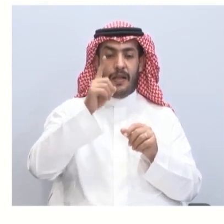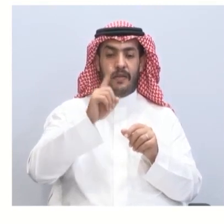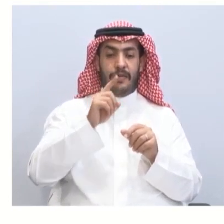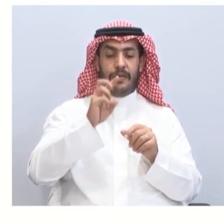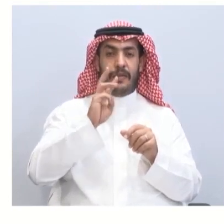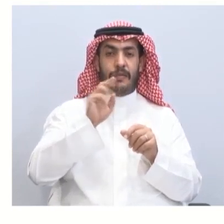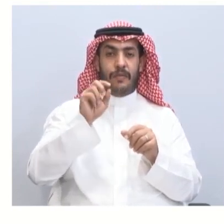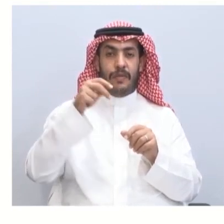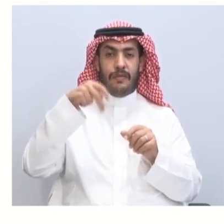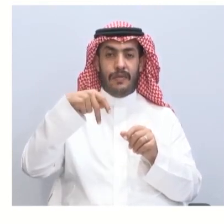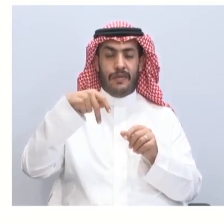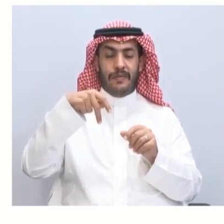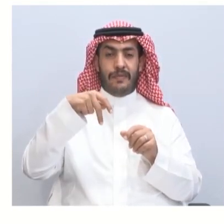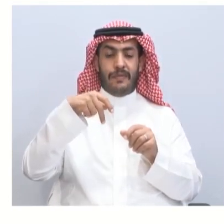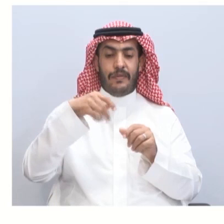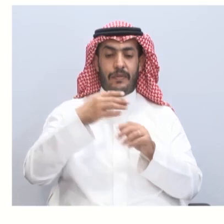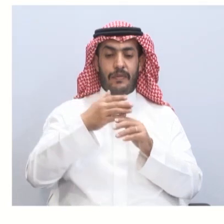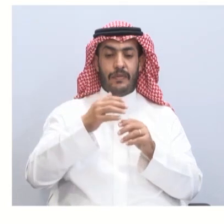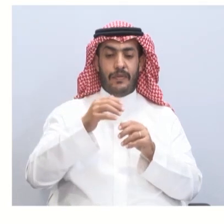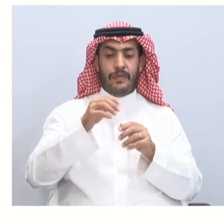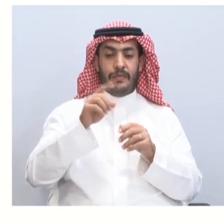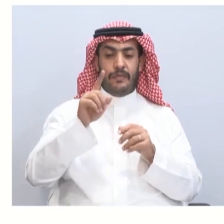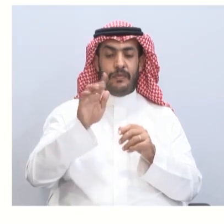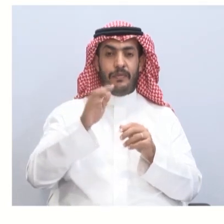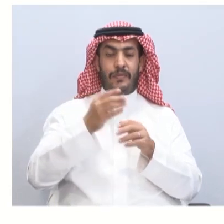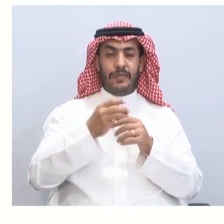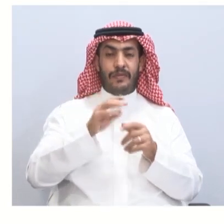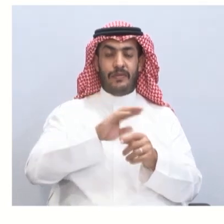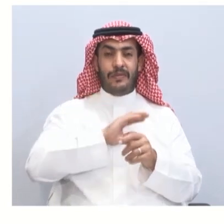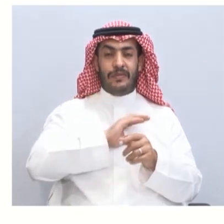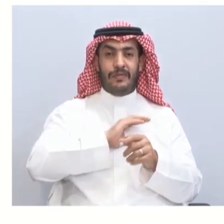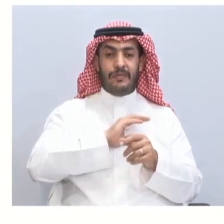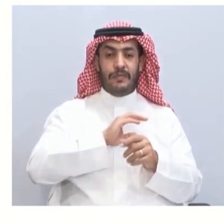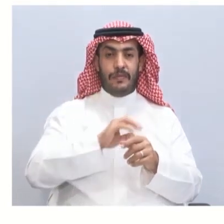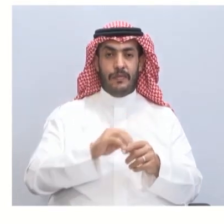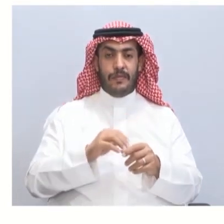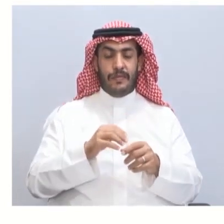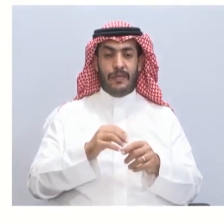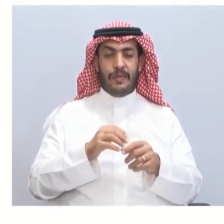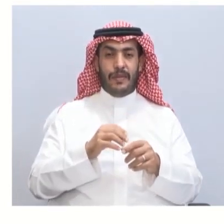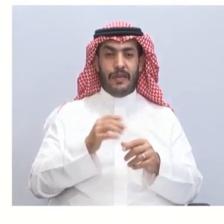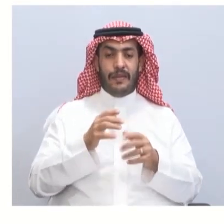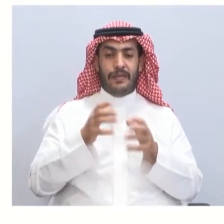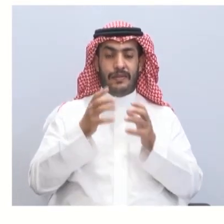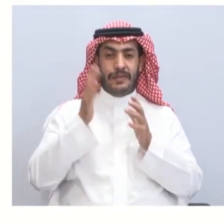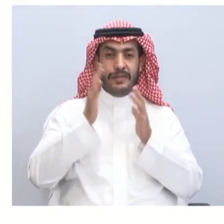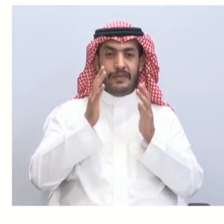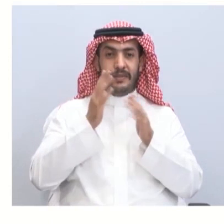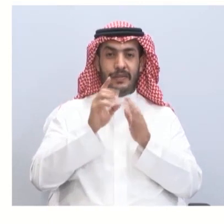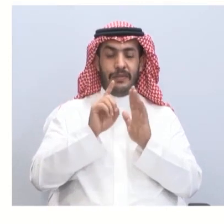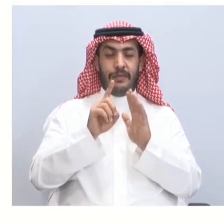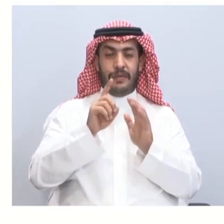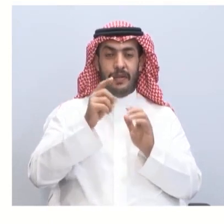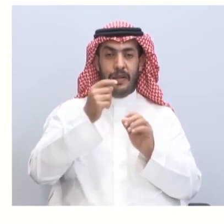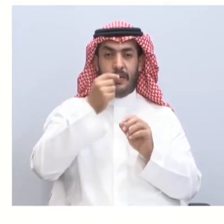1308 اذا خرج بن رشيد على راس جيش كما ذكر نا انه خشيه من الامام